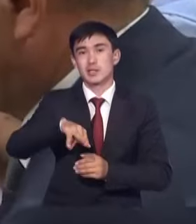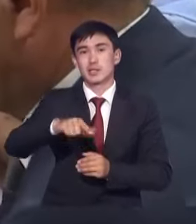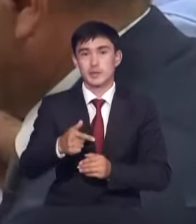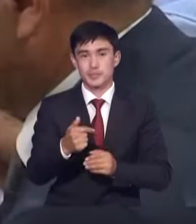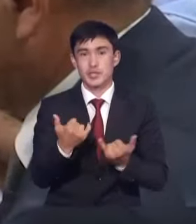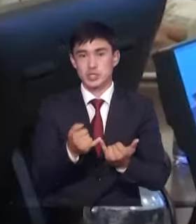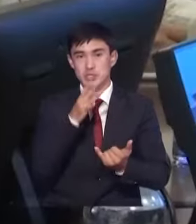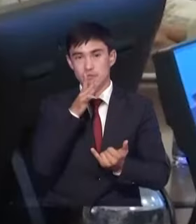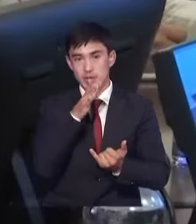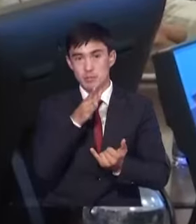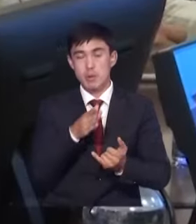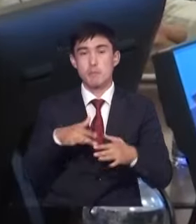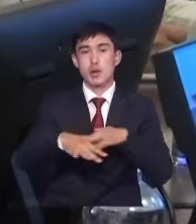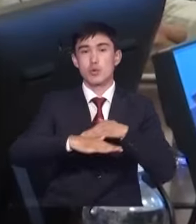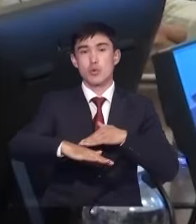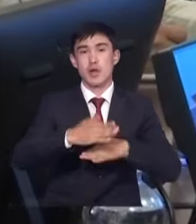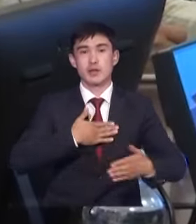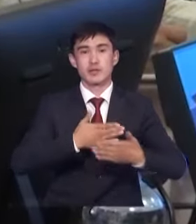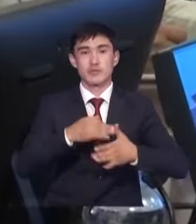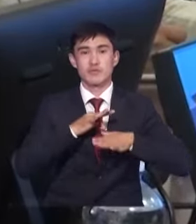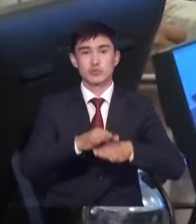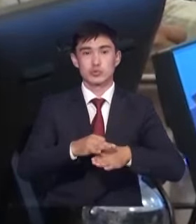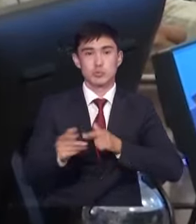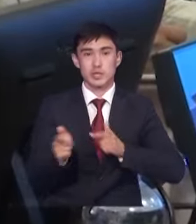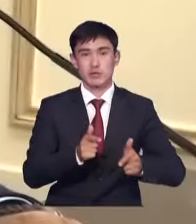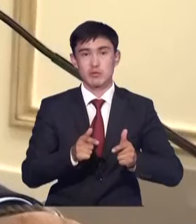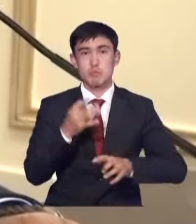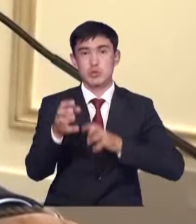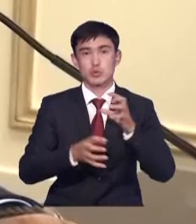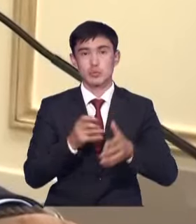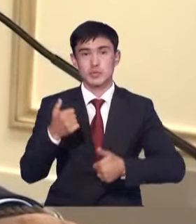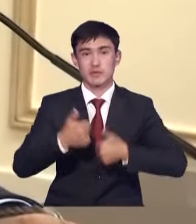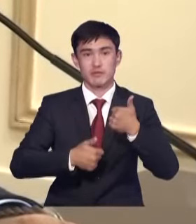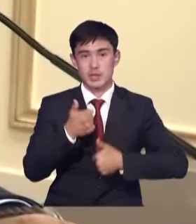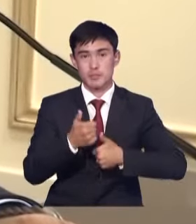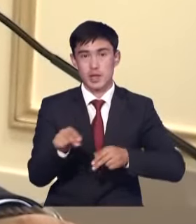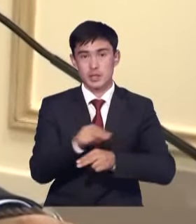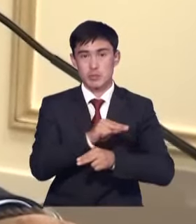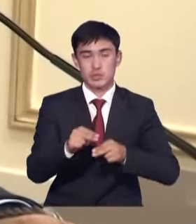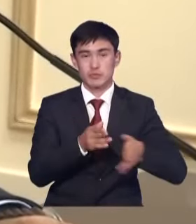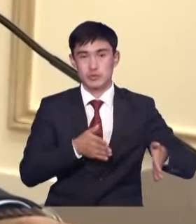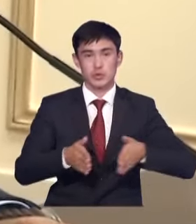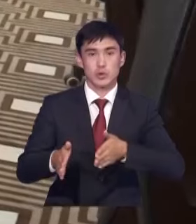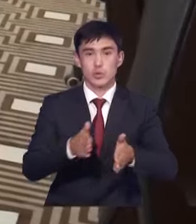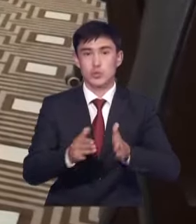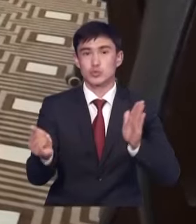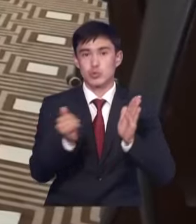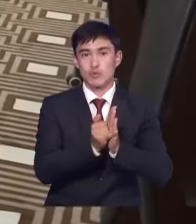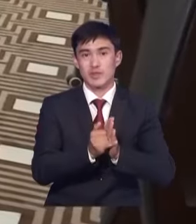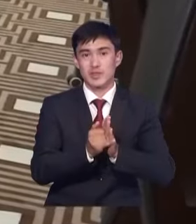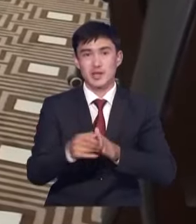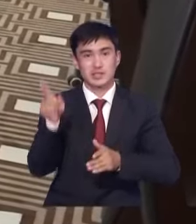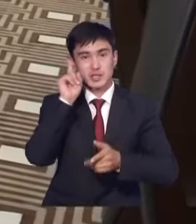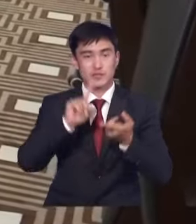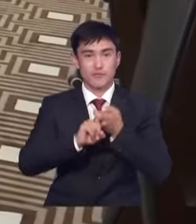миллиардов тенге. В настоящее время на полигоне активно ведутся приготовления к международным соревнованиям. Отремонтированы дороги,